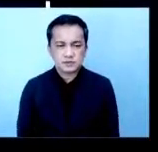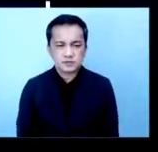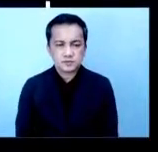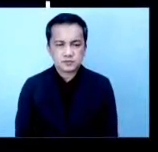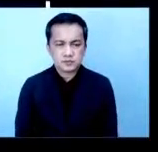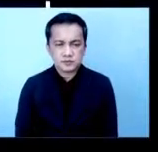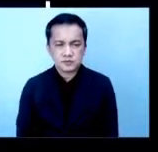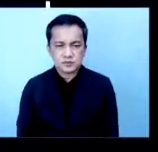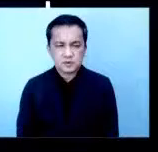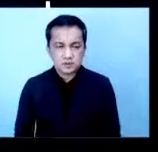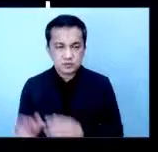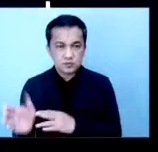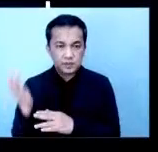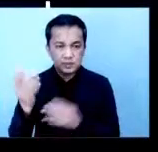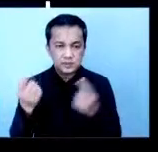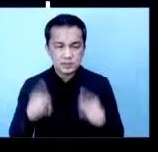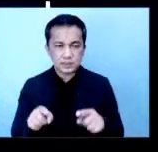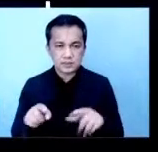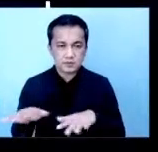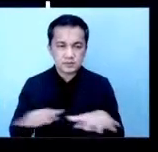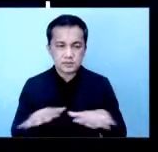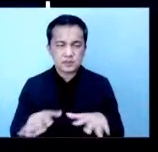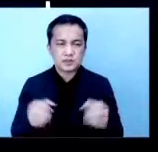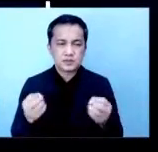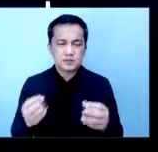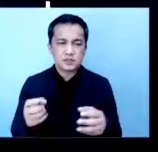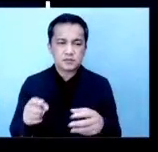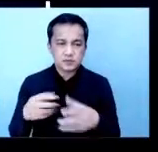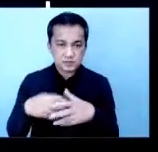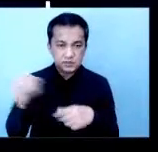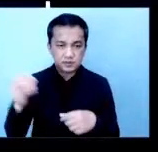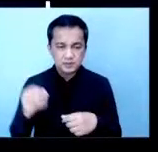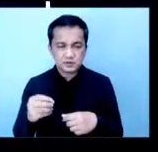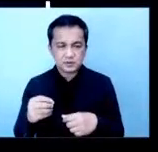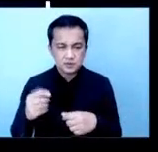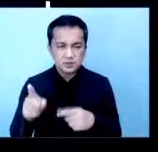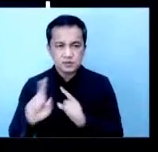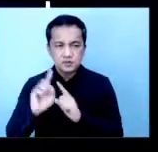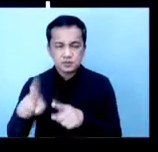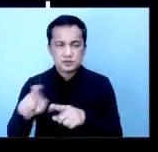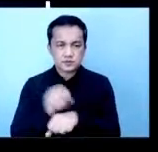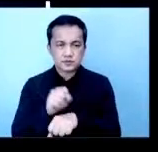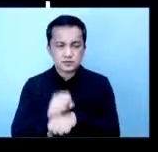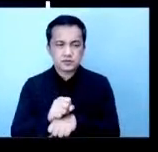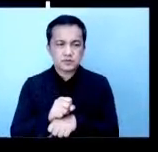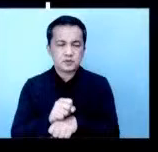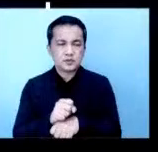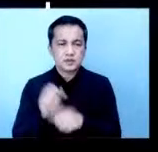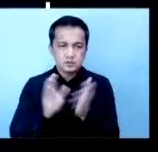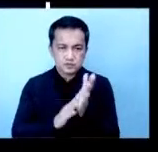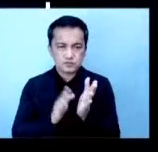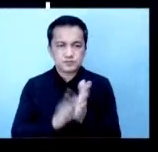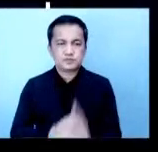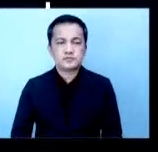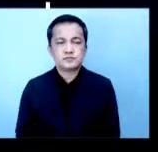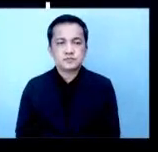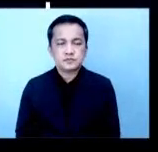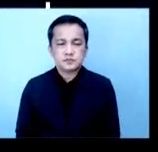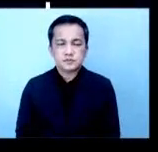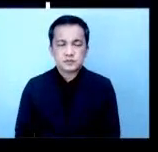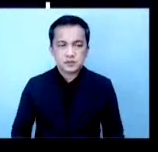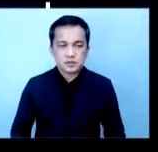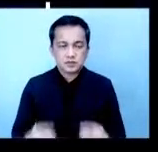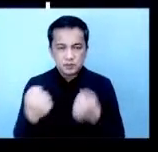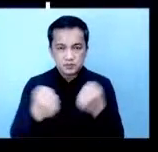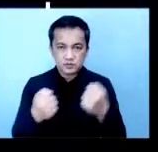Dahil umaga nangyari ang pagyanig, maraming nasa labas para pumasok sa trabaho at eskwelahan. Ang mga motoristang